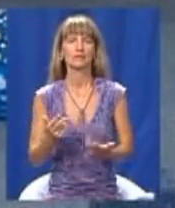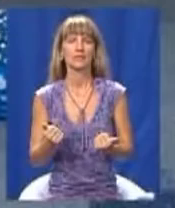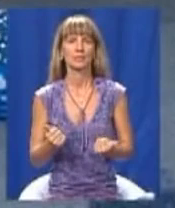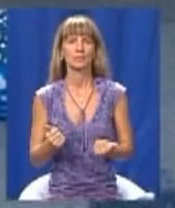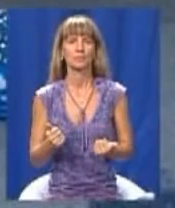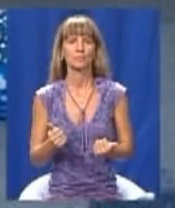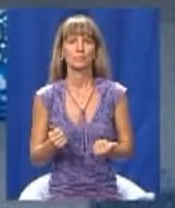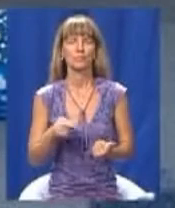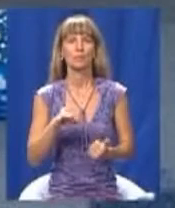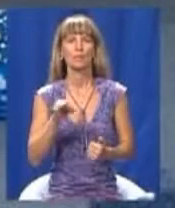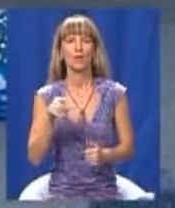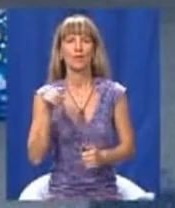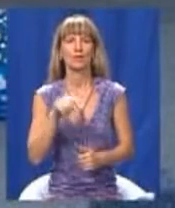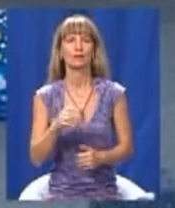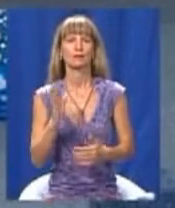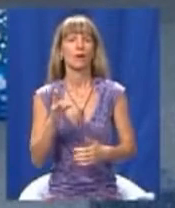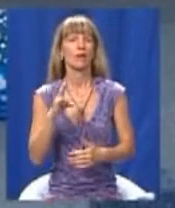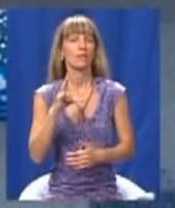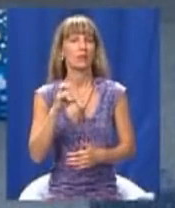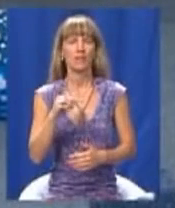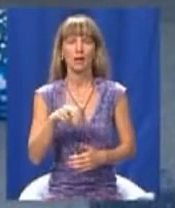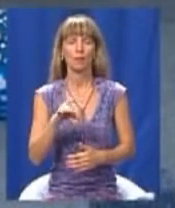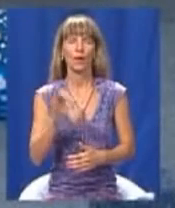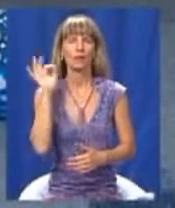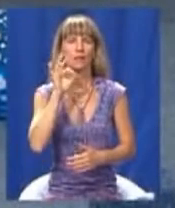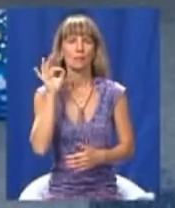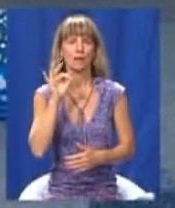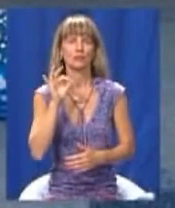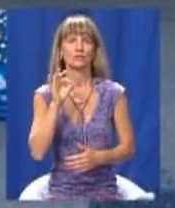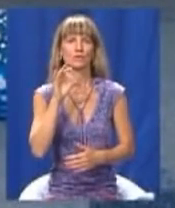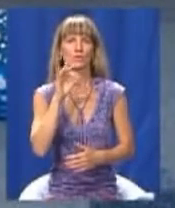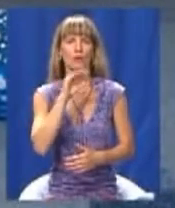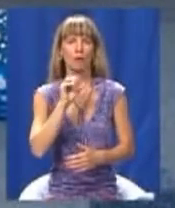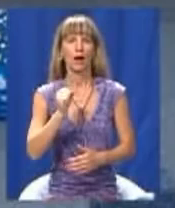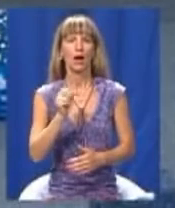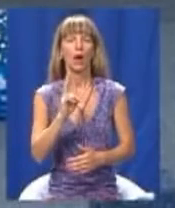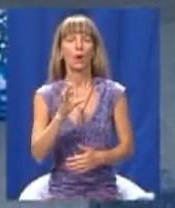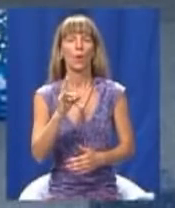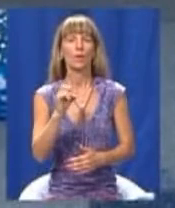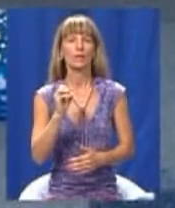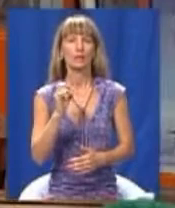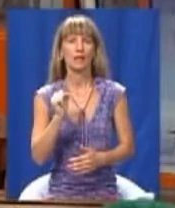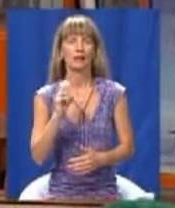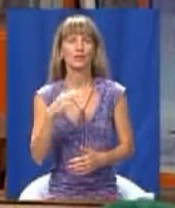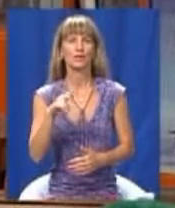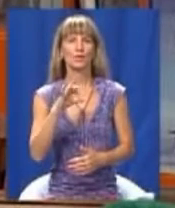Ну, проте сьогодні будемо не про німецьку овчарку казати, а про командора. Знаєш, хто це такий? Це